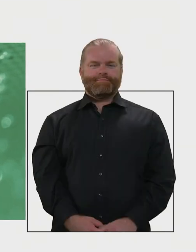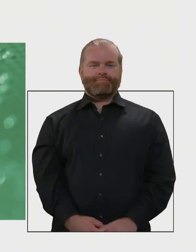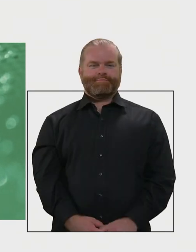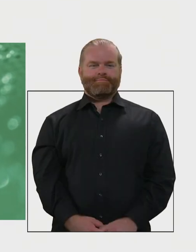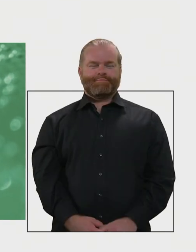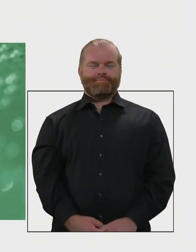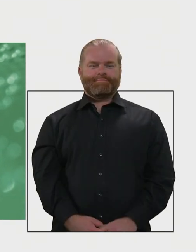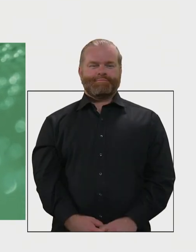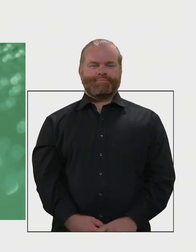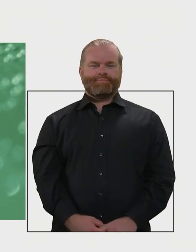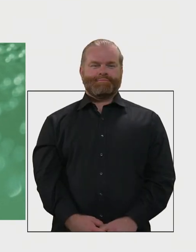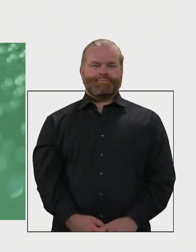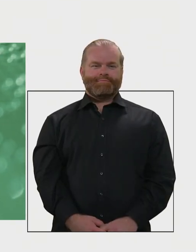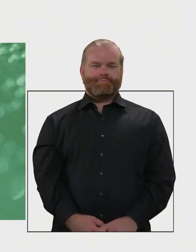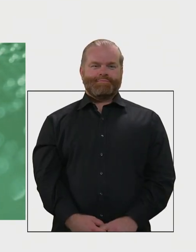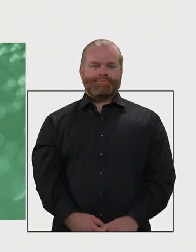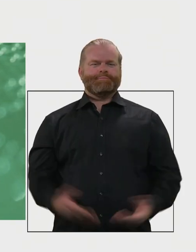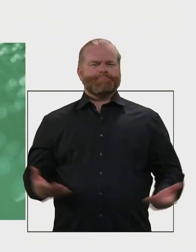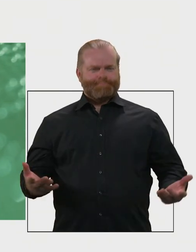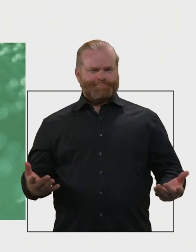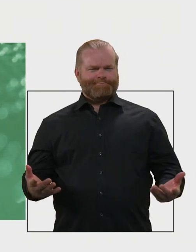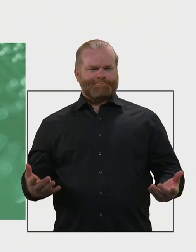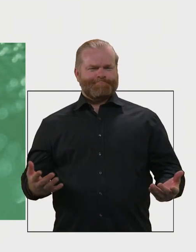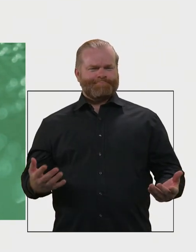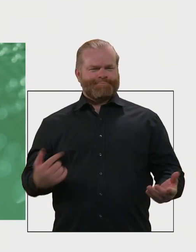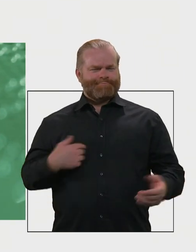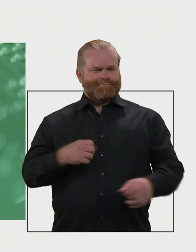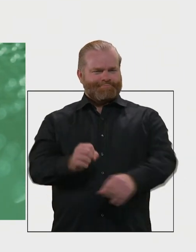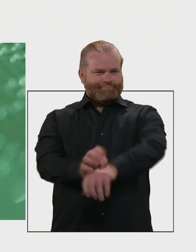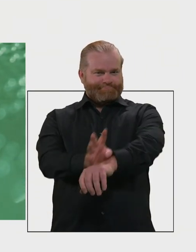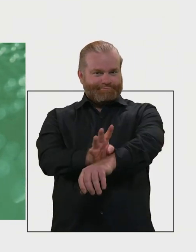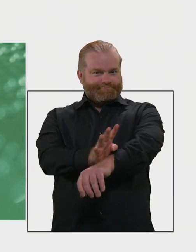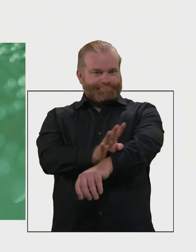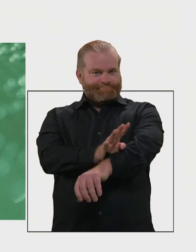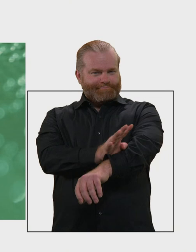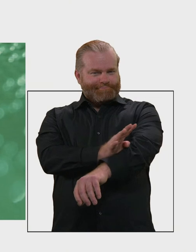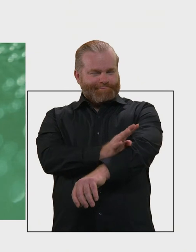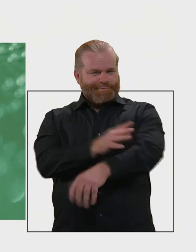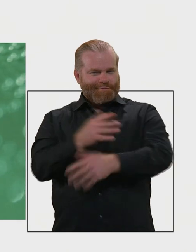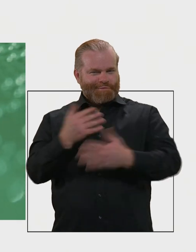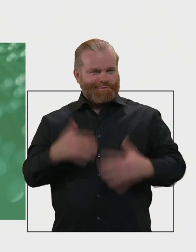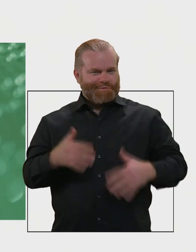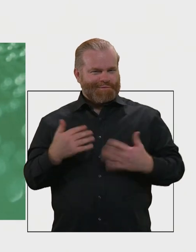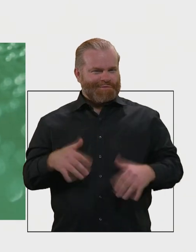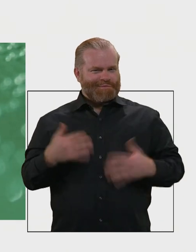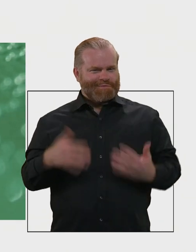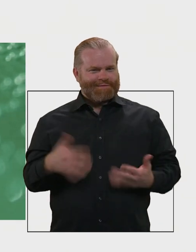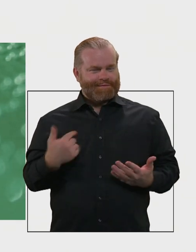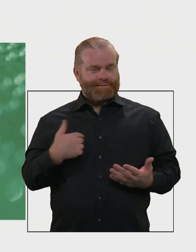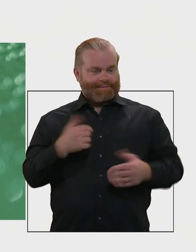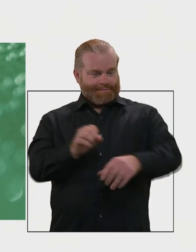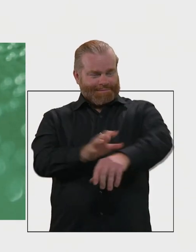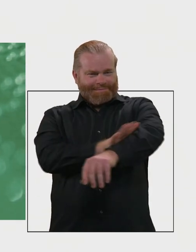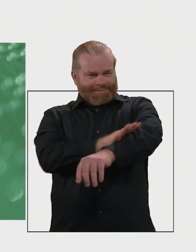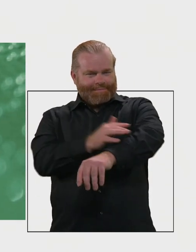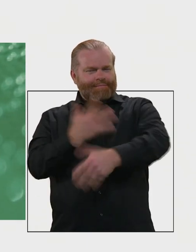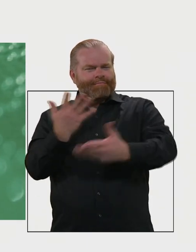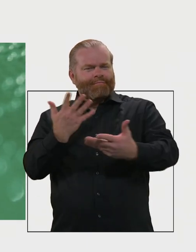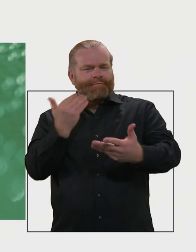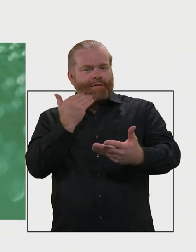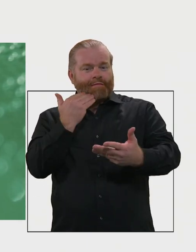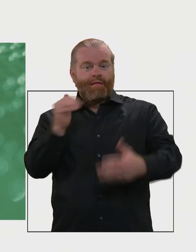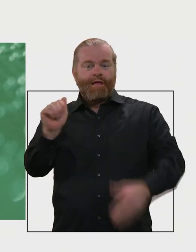Ich habe Gänsehaut. Die kriege ich immer, wenn ich Ave Maria höre. Das ist mir richtig nahe gegangen. Und ich möchte auch gerne sagen,